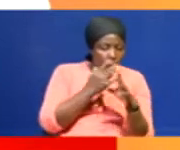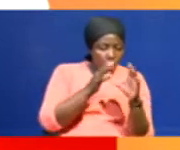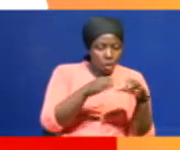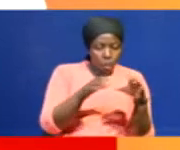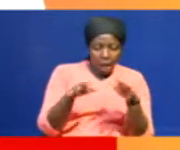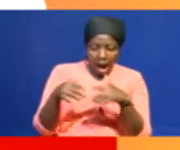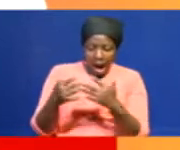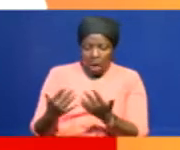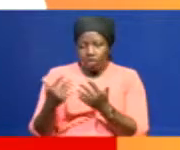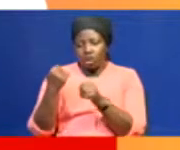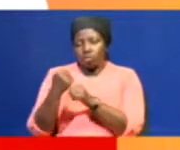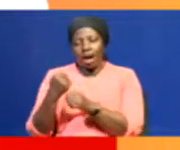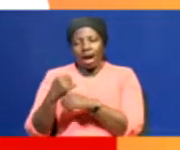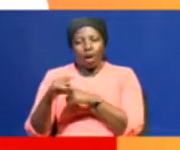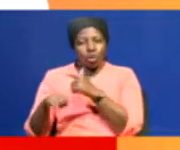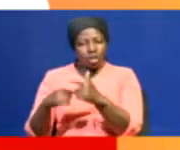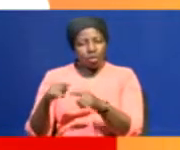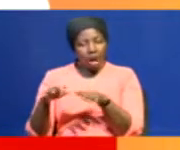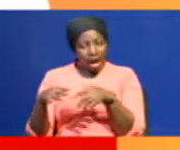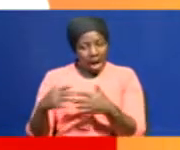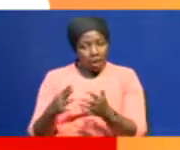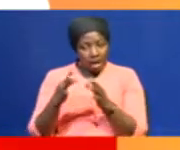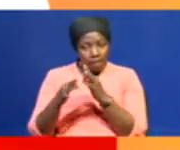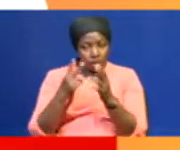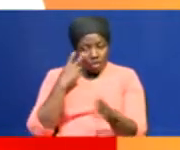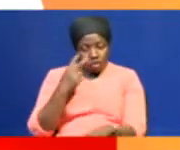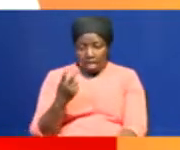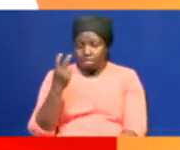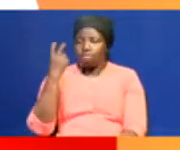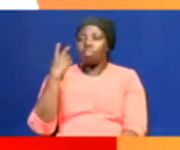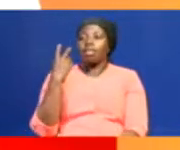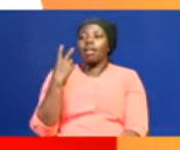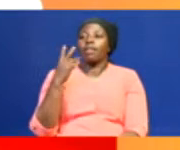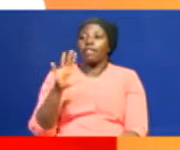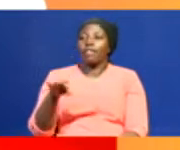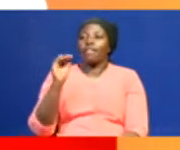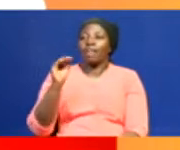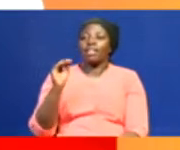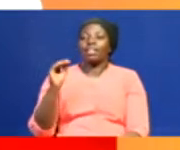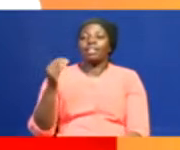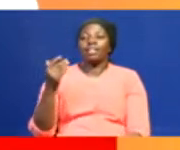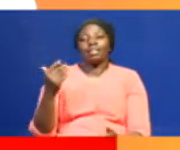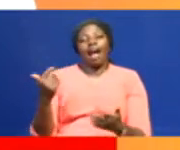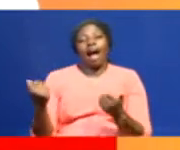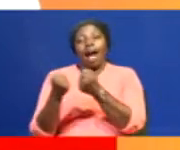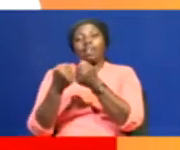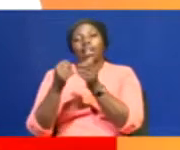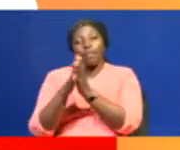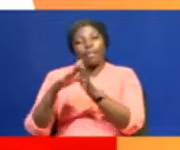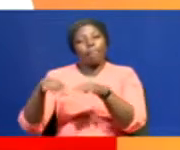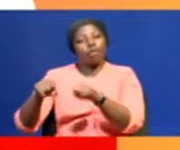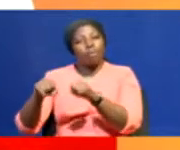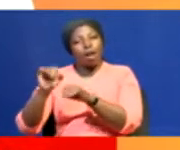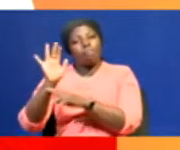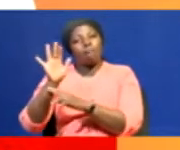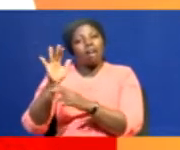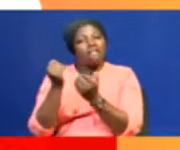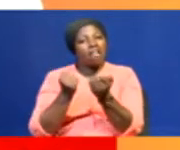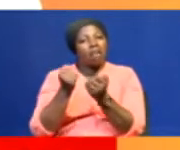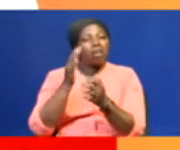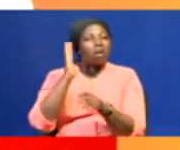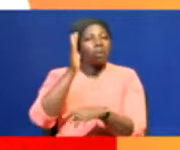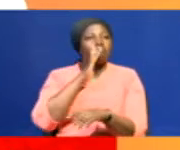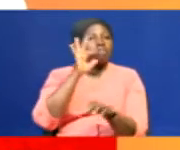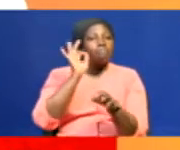inafanyika. Ukiangalia hapo nyuma utapata kwamba ulikuwa unapata tu ajali na mtu wa bodaboda, gari lako litachomwa ama upigwe ama ufanywe